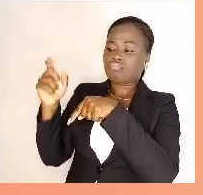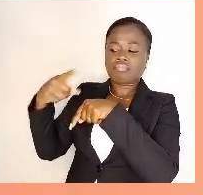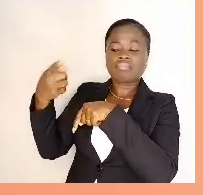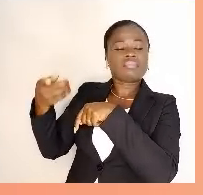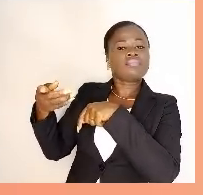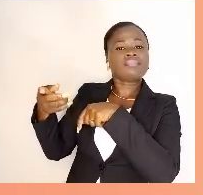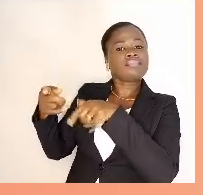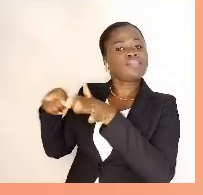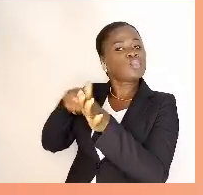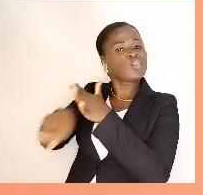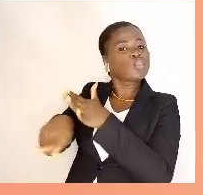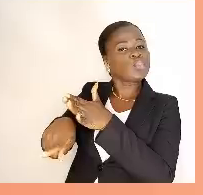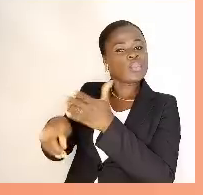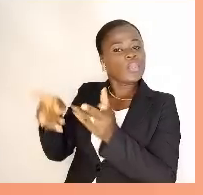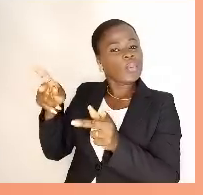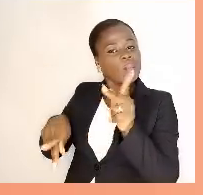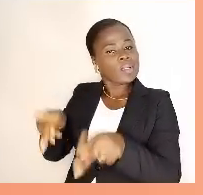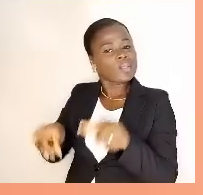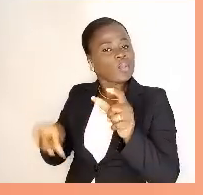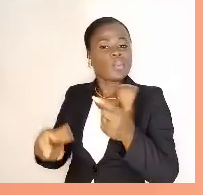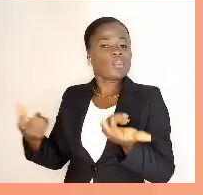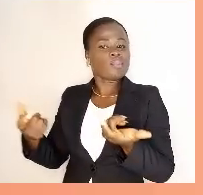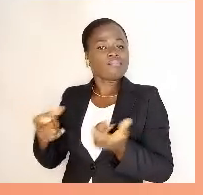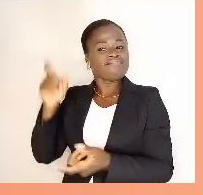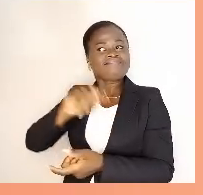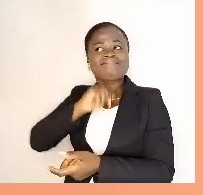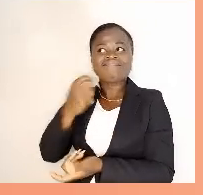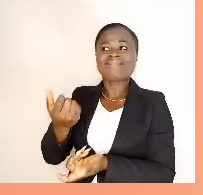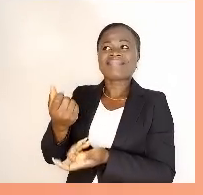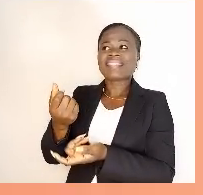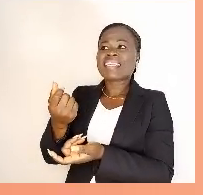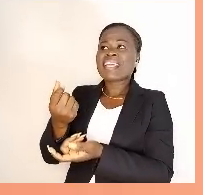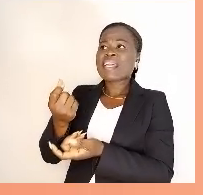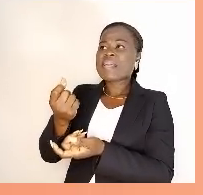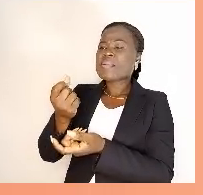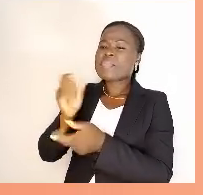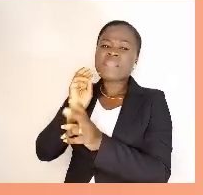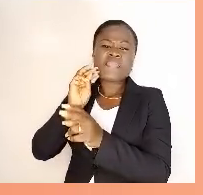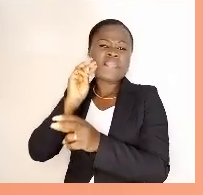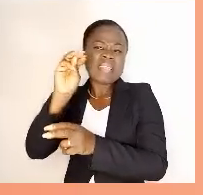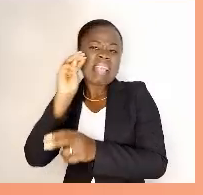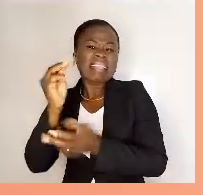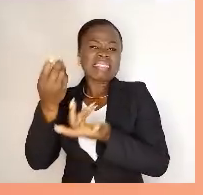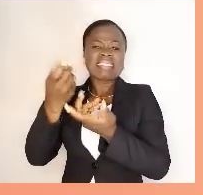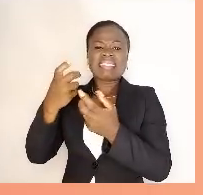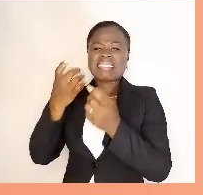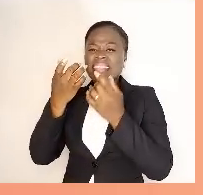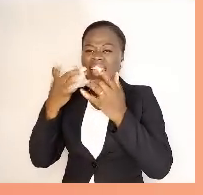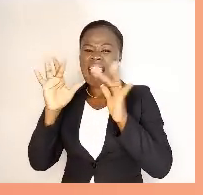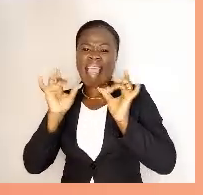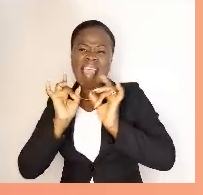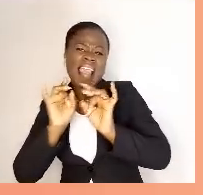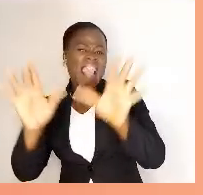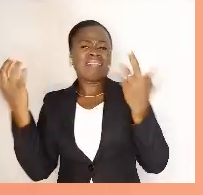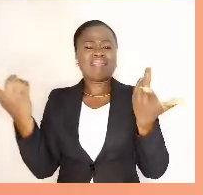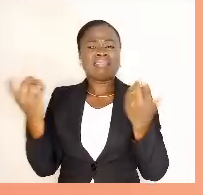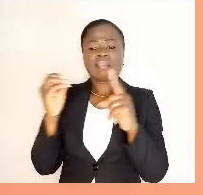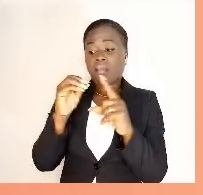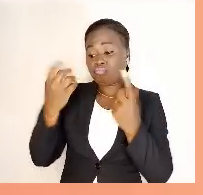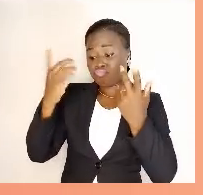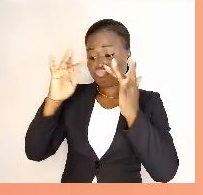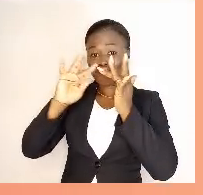justifier qu'on tue, qu'on diffuse des messages de haine et de violence dans les réseaux